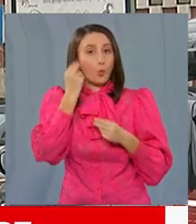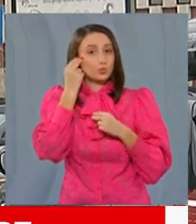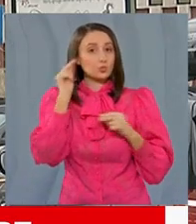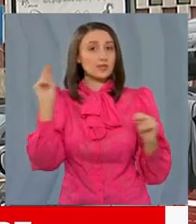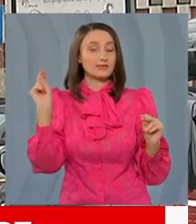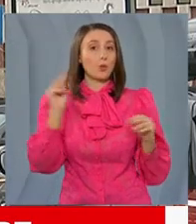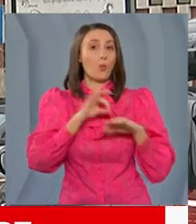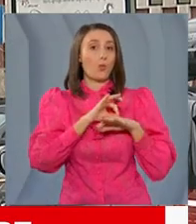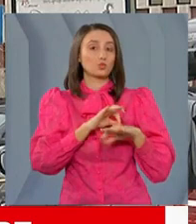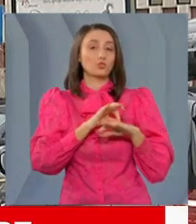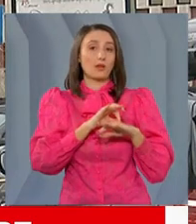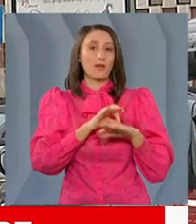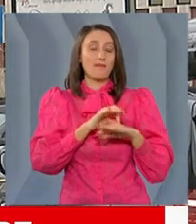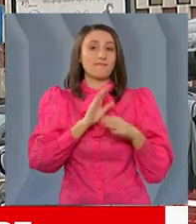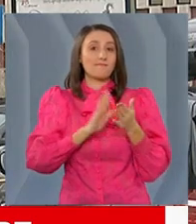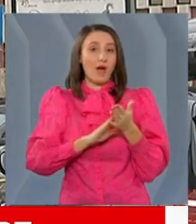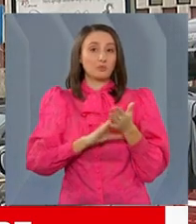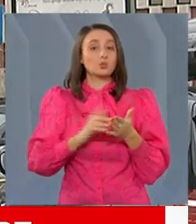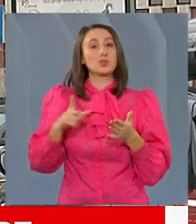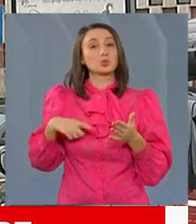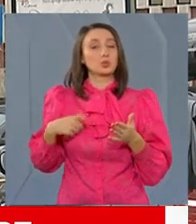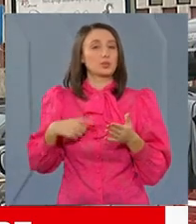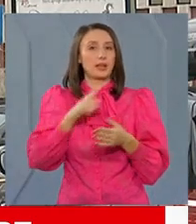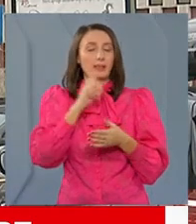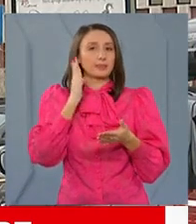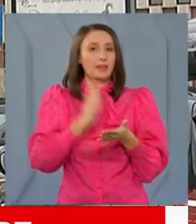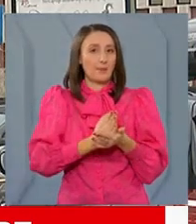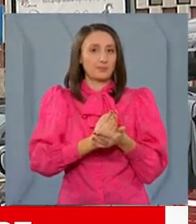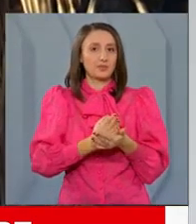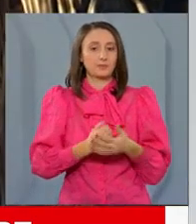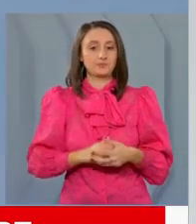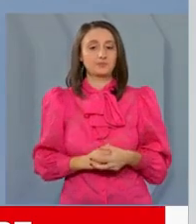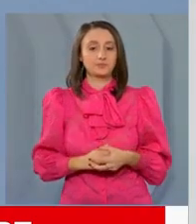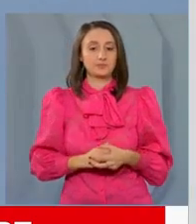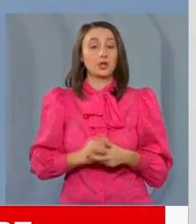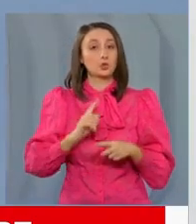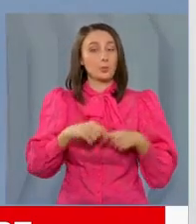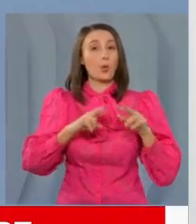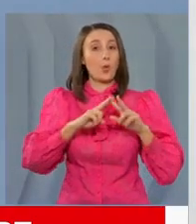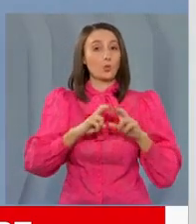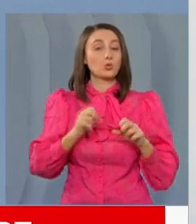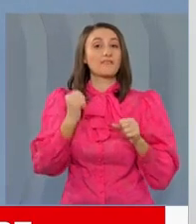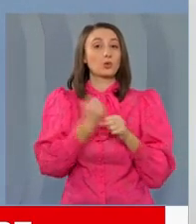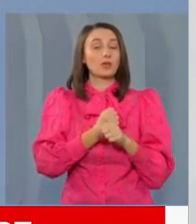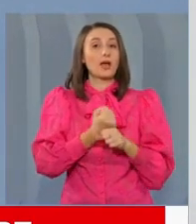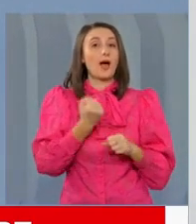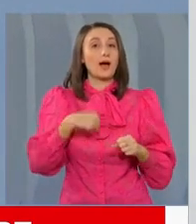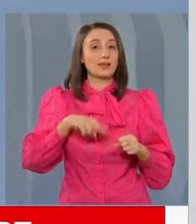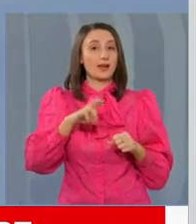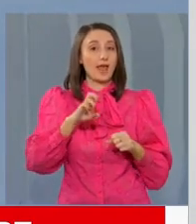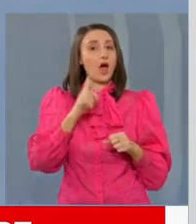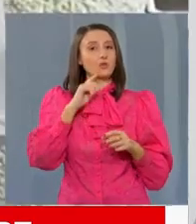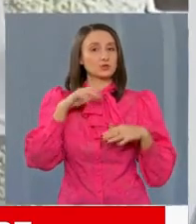sesizat conducerea cu privire la faptul că sunt neîndreptățiți. Ei bine, după controlele efectuate de către cei de la NRE, au